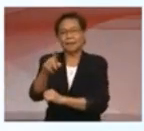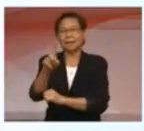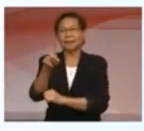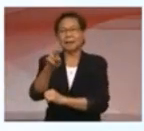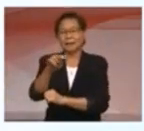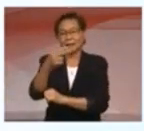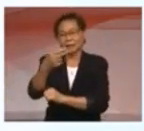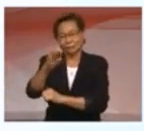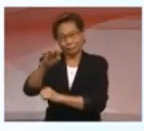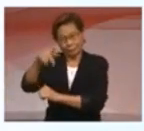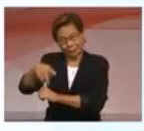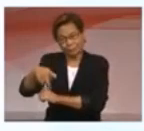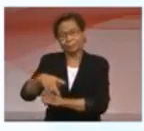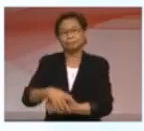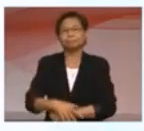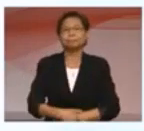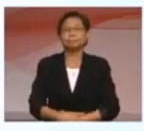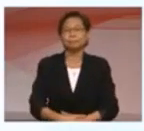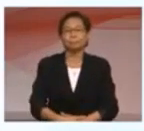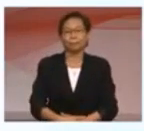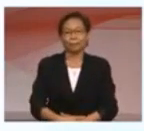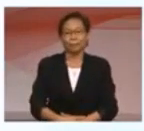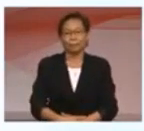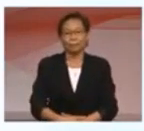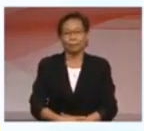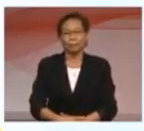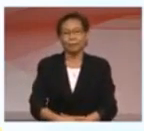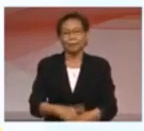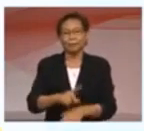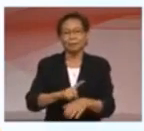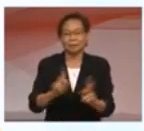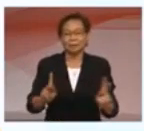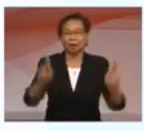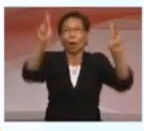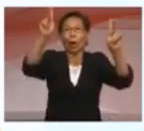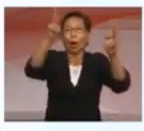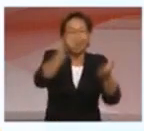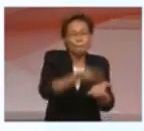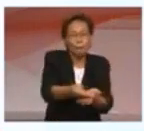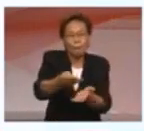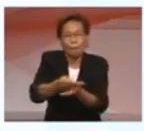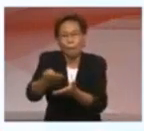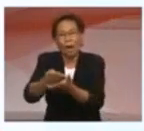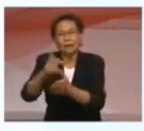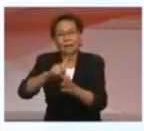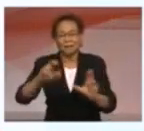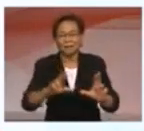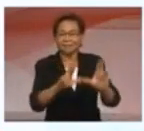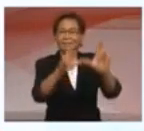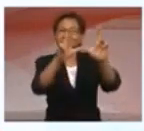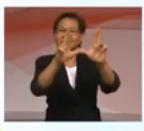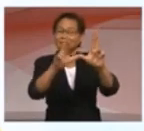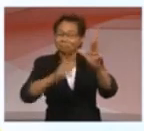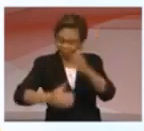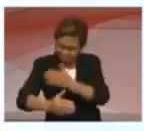Negeri Hal Ehwal Pengguna di Kompleks Beli Belah Suria KLCC pada pagi